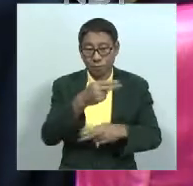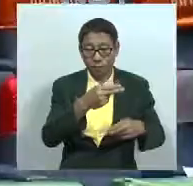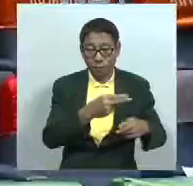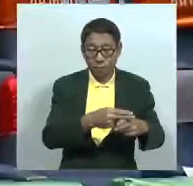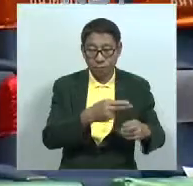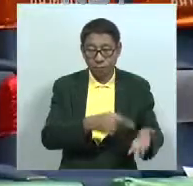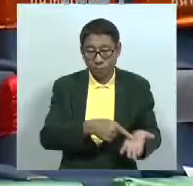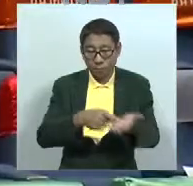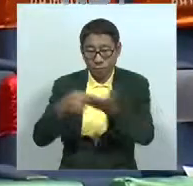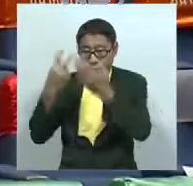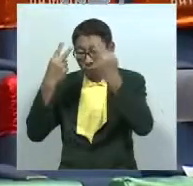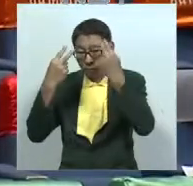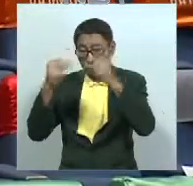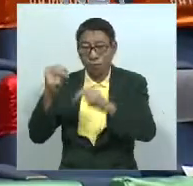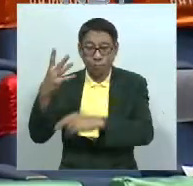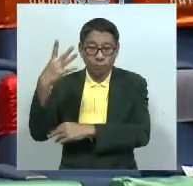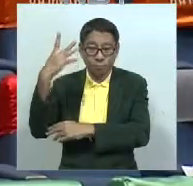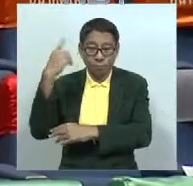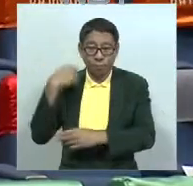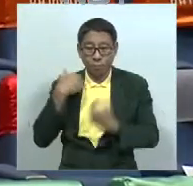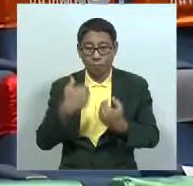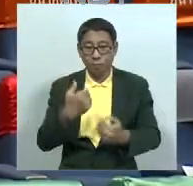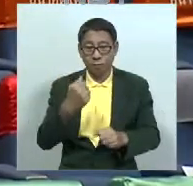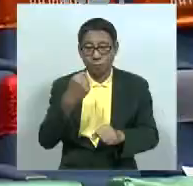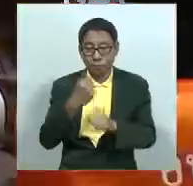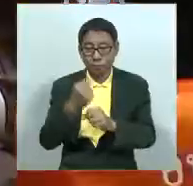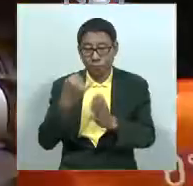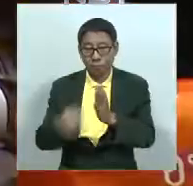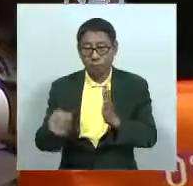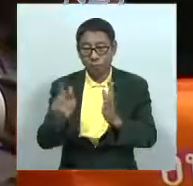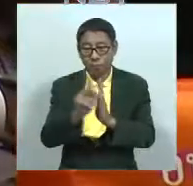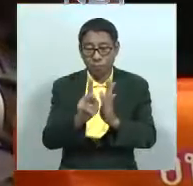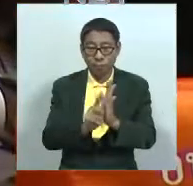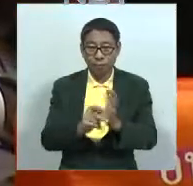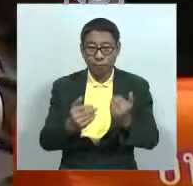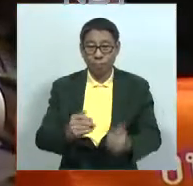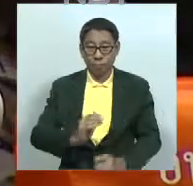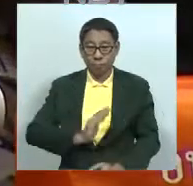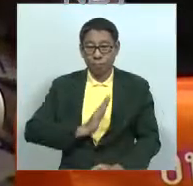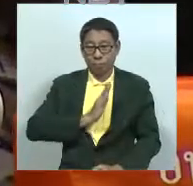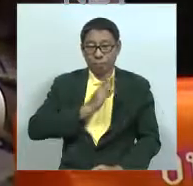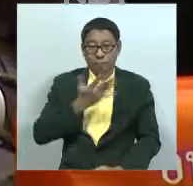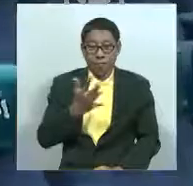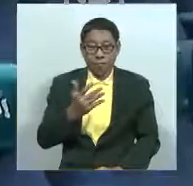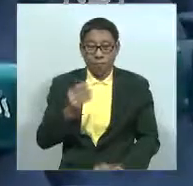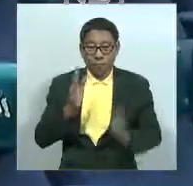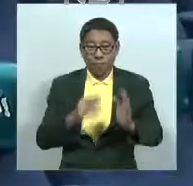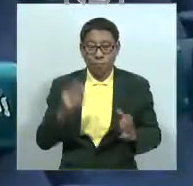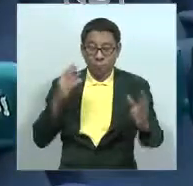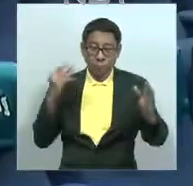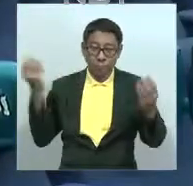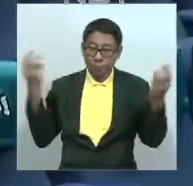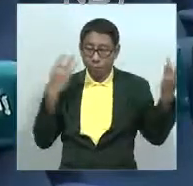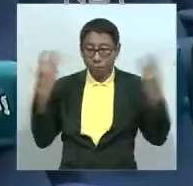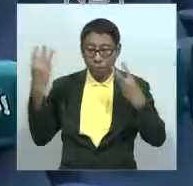ายกรัฐมนตรีในที่ประชุมรัฐสภาที่ผ่านมาอาจไม่ชอบด้วยรัฐธรรมนูญและเข้ามาอย่างไม่สง่างามและมีข้อครหาเรื่องการทุจริ